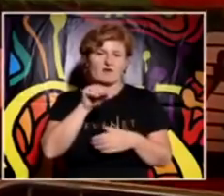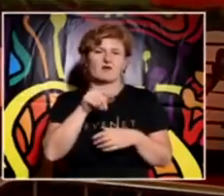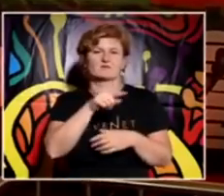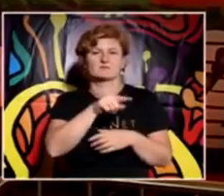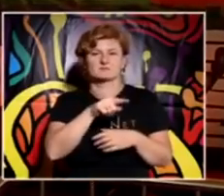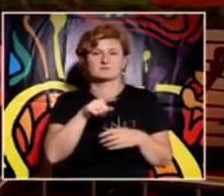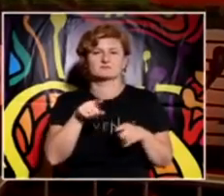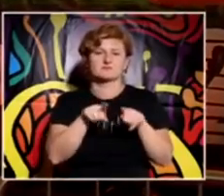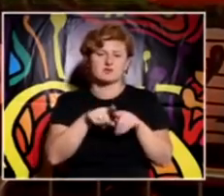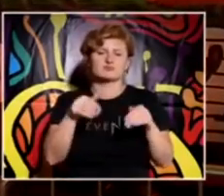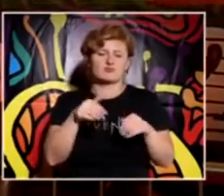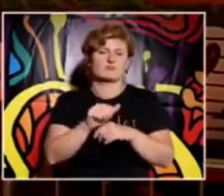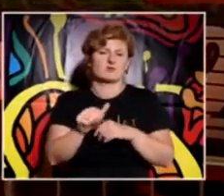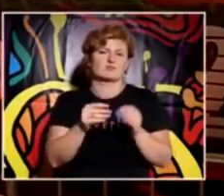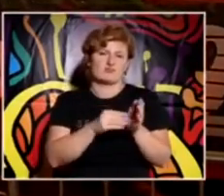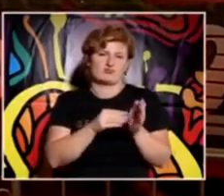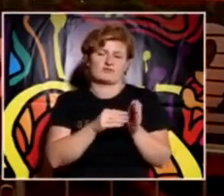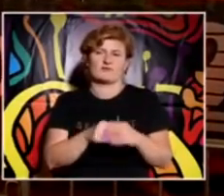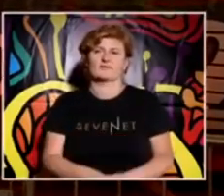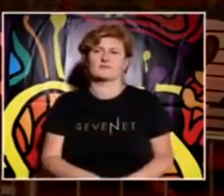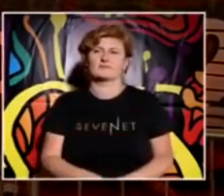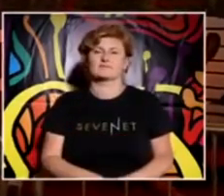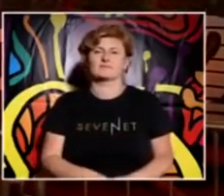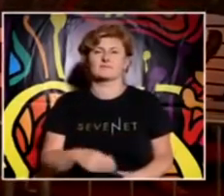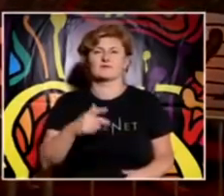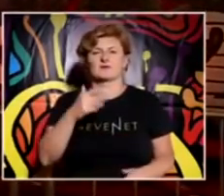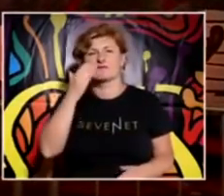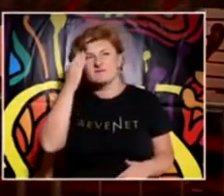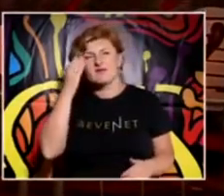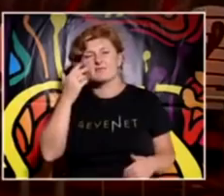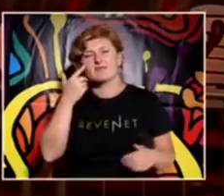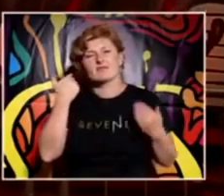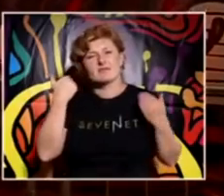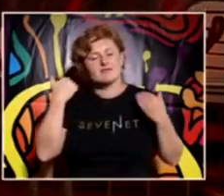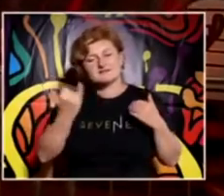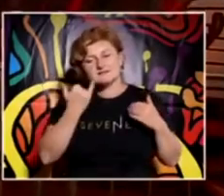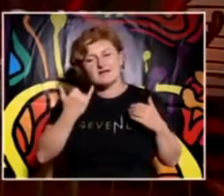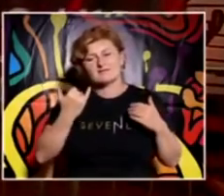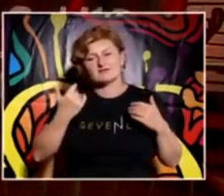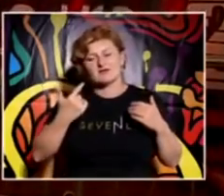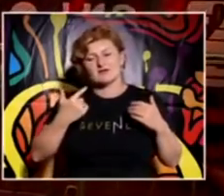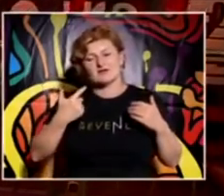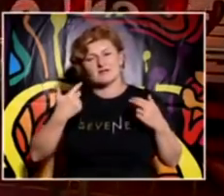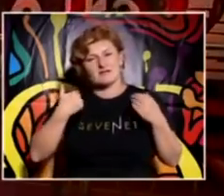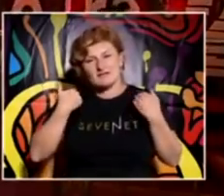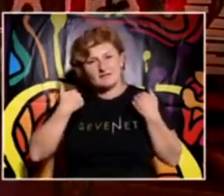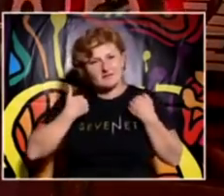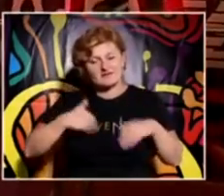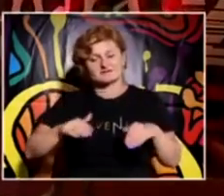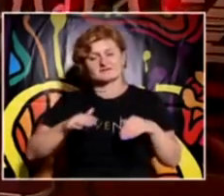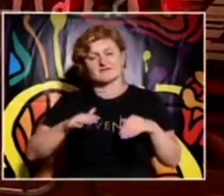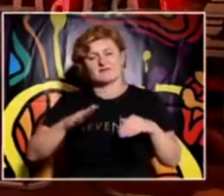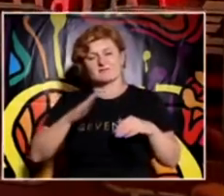też może być przydatna. No zawsze, jeżeli nie chcemy wydawać pieniędzy więcej niż te, które mamy, zawsze możemy potraktować ją jako jakąś